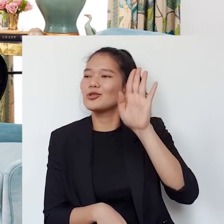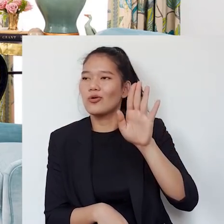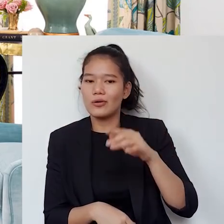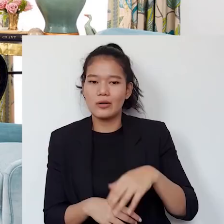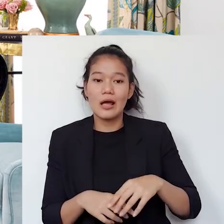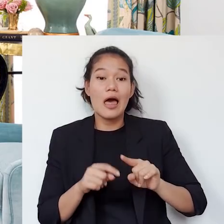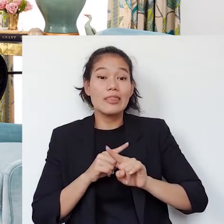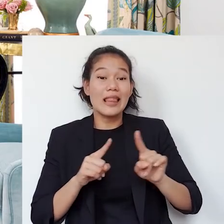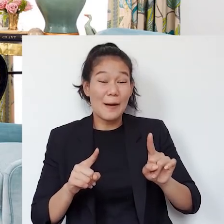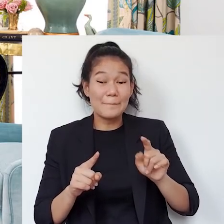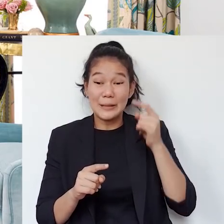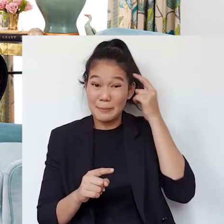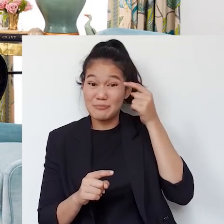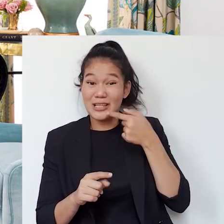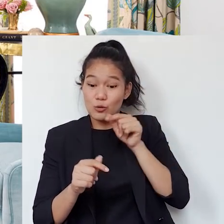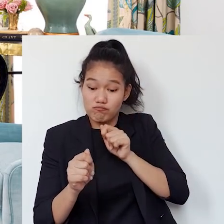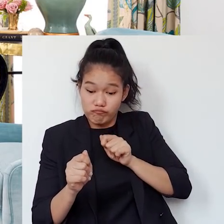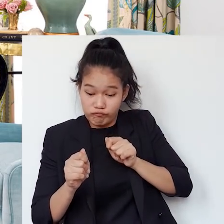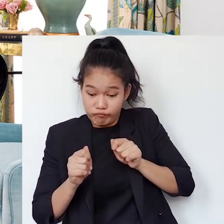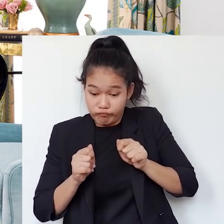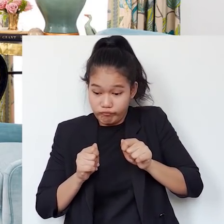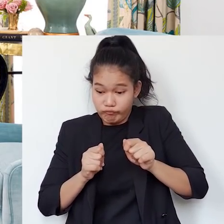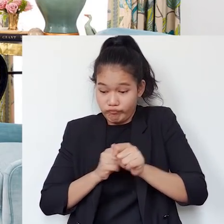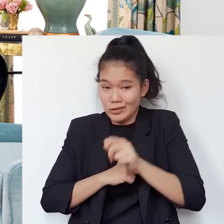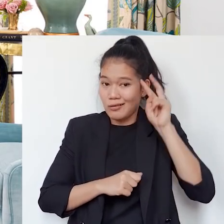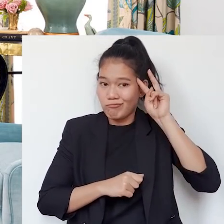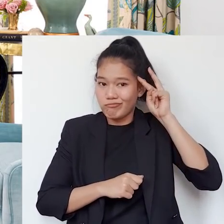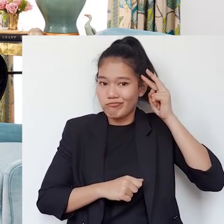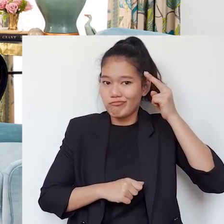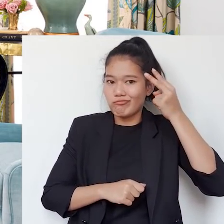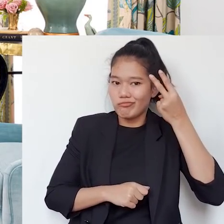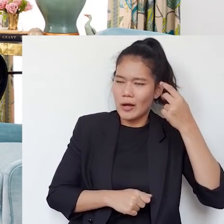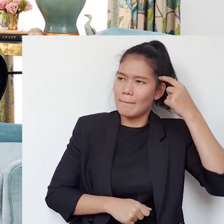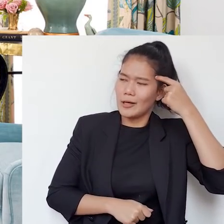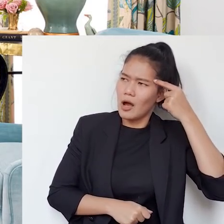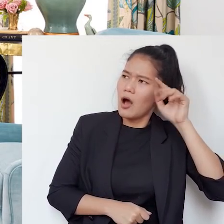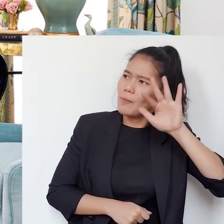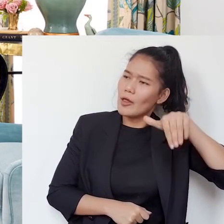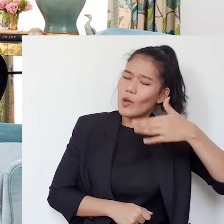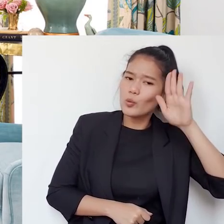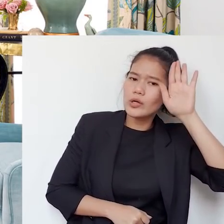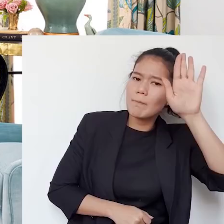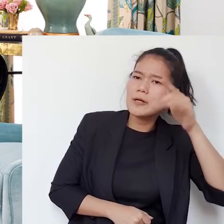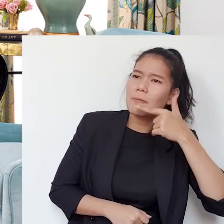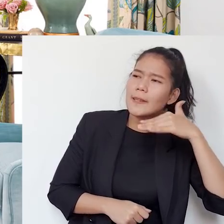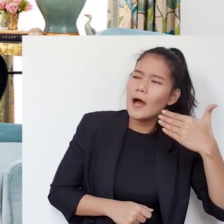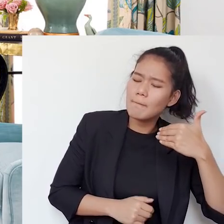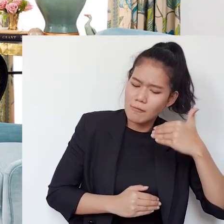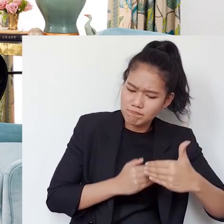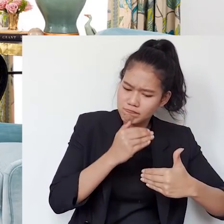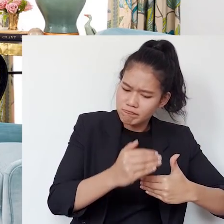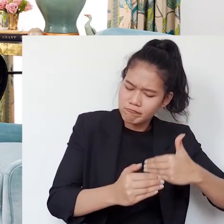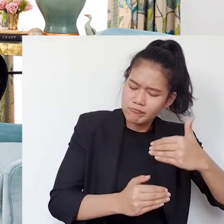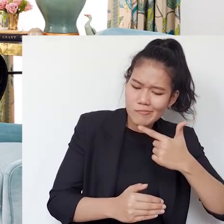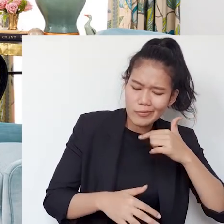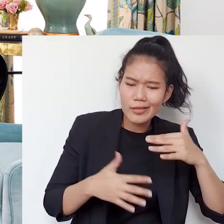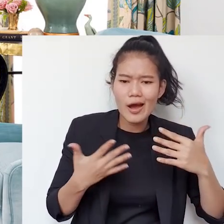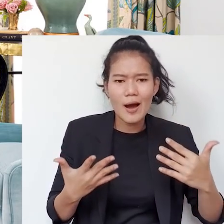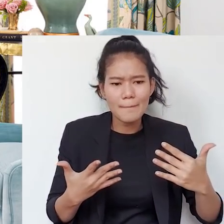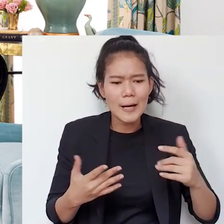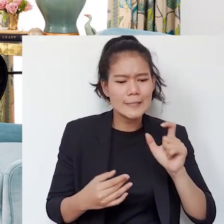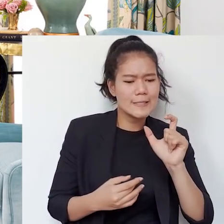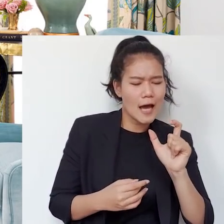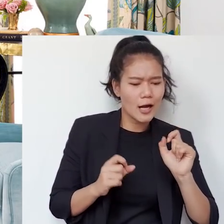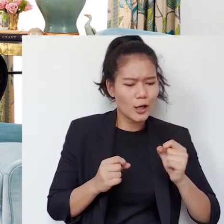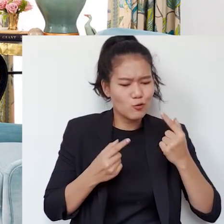kita berubah untuk kemudian memikirkan bagaimana 5 tahun ke depan, lalu apa step-step aku untuk